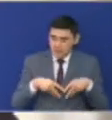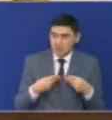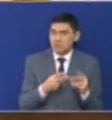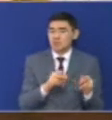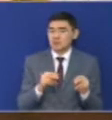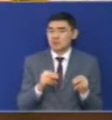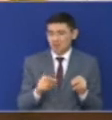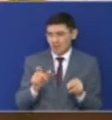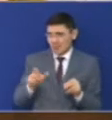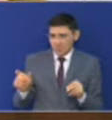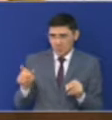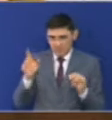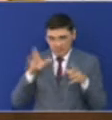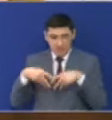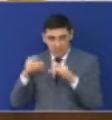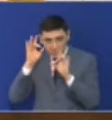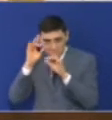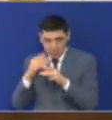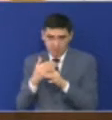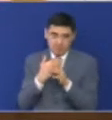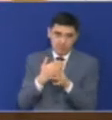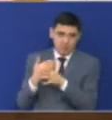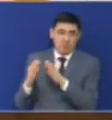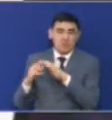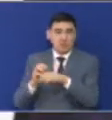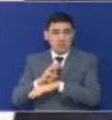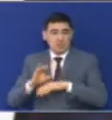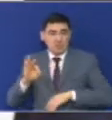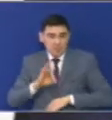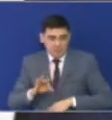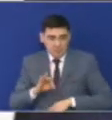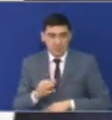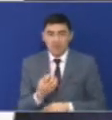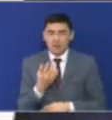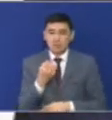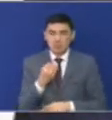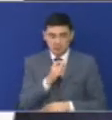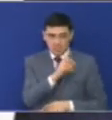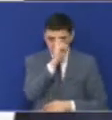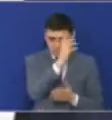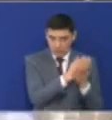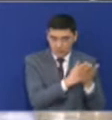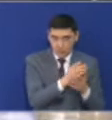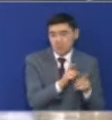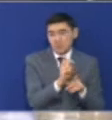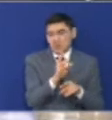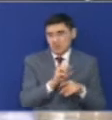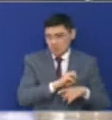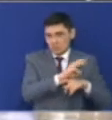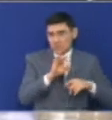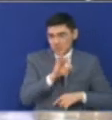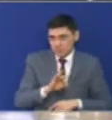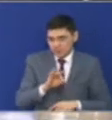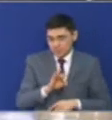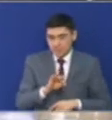жилье малообеспеченным семьям. Также она сообщила о начале работы по обеспечению жильем госслужащих. По словам Айнур Арымбековой, вопрос